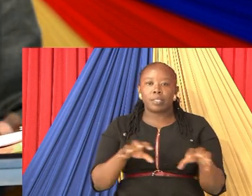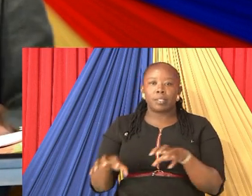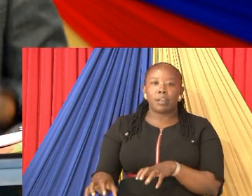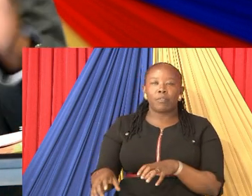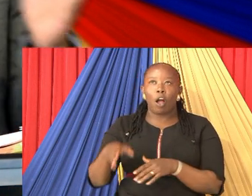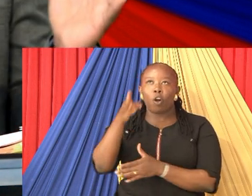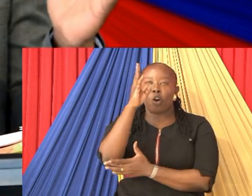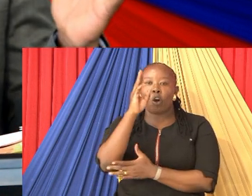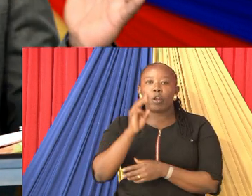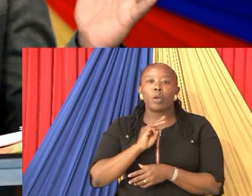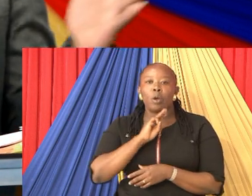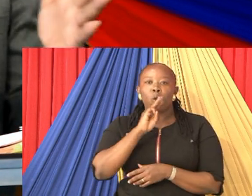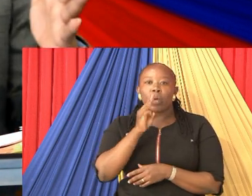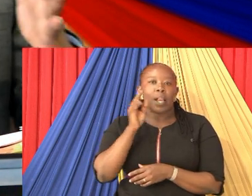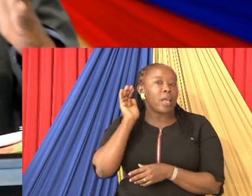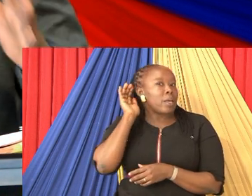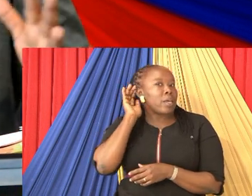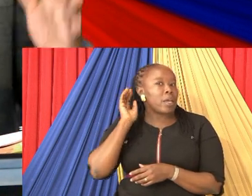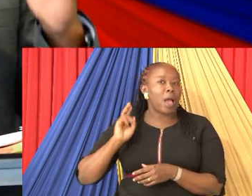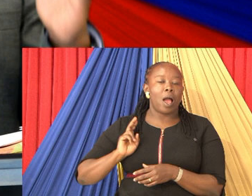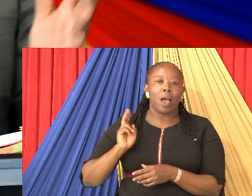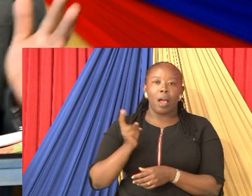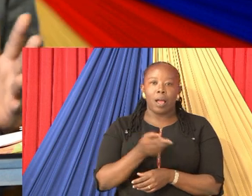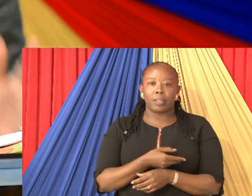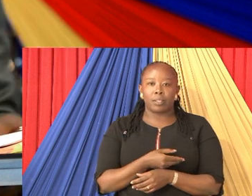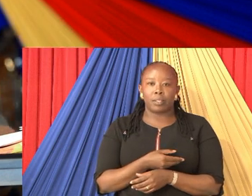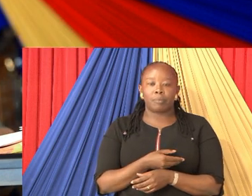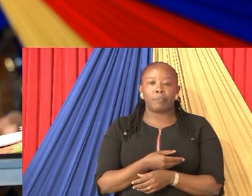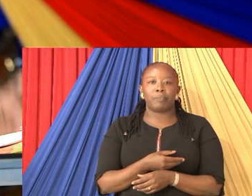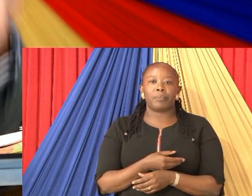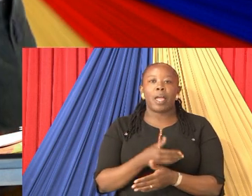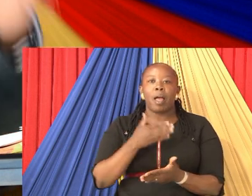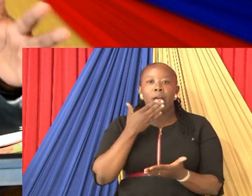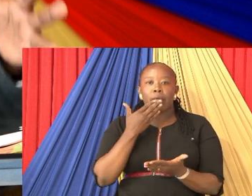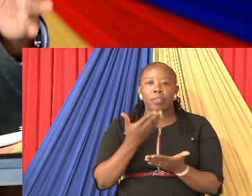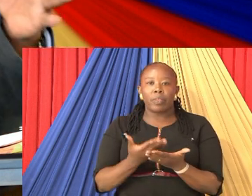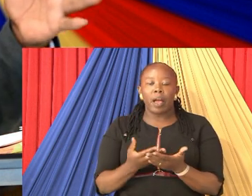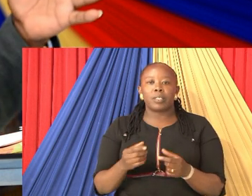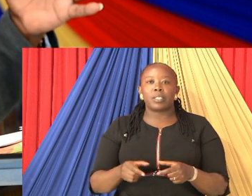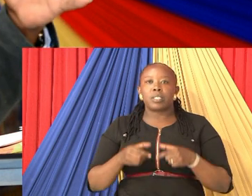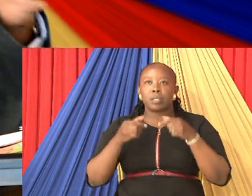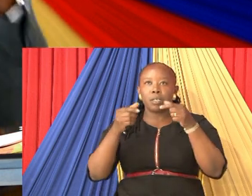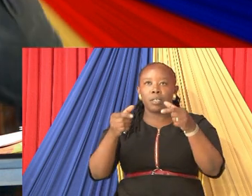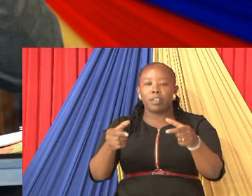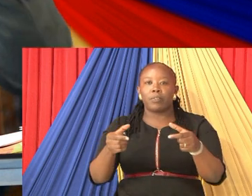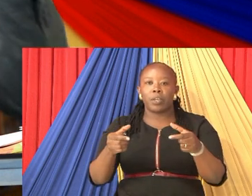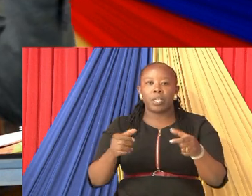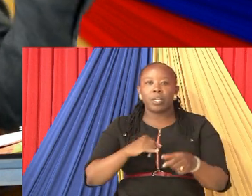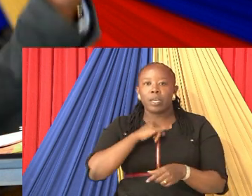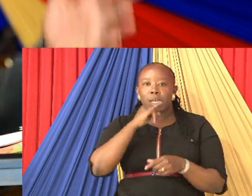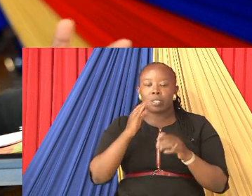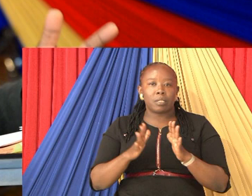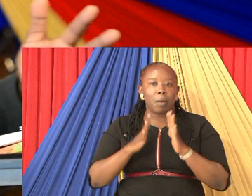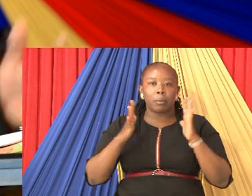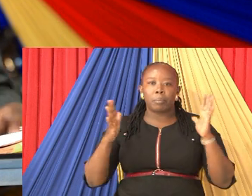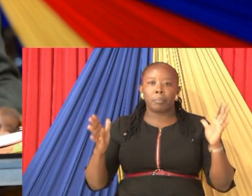atatusikia. Thanksgiving, kwa Kiingereza, neno thanksgiving is a compound word, thanks and giving. Kwa hivyo, thanksgiving is